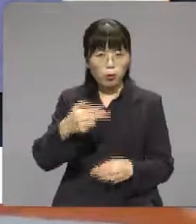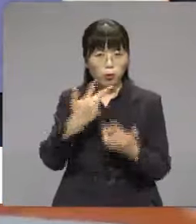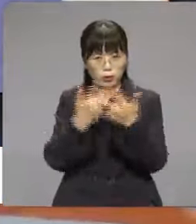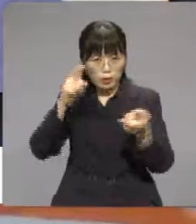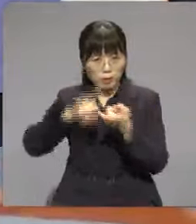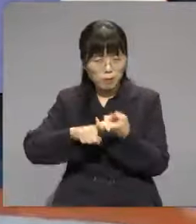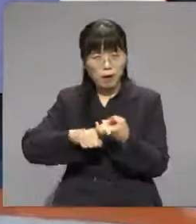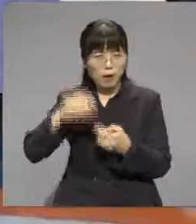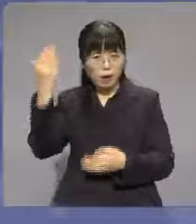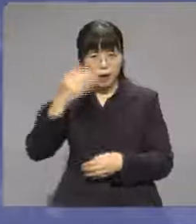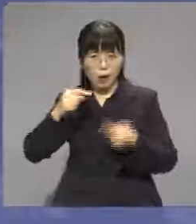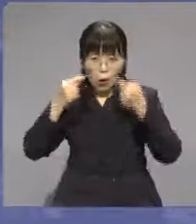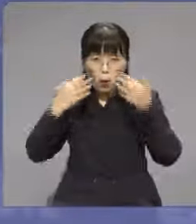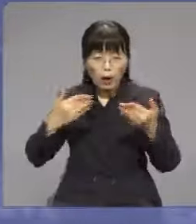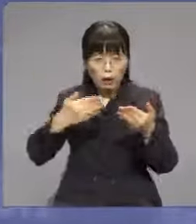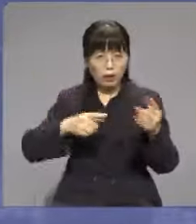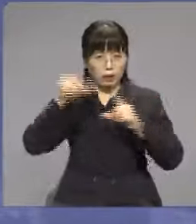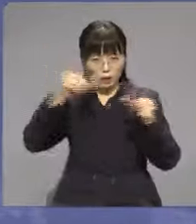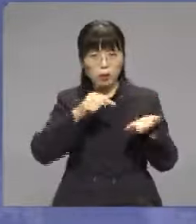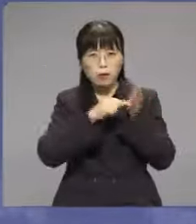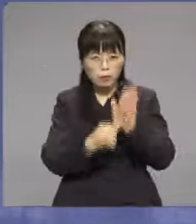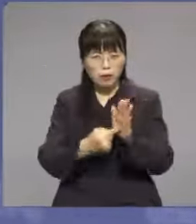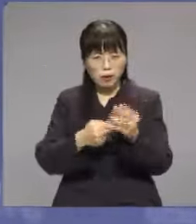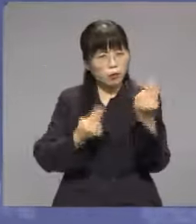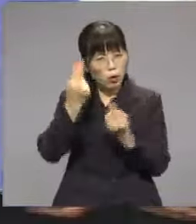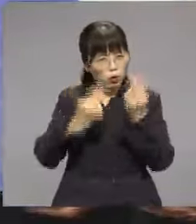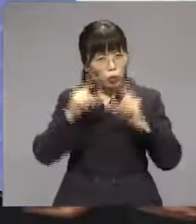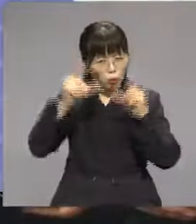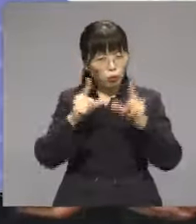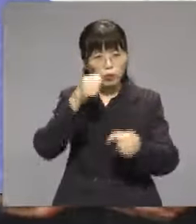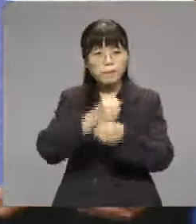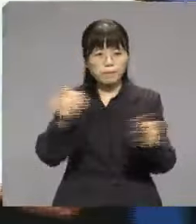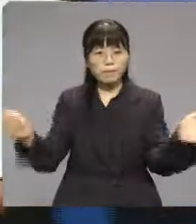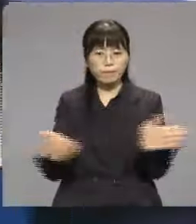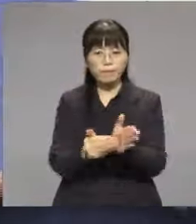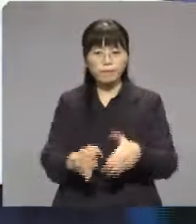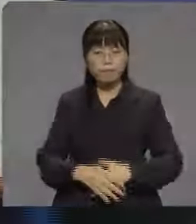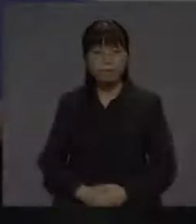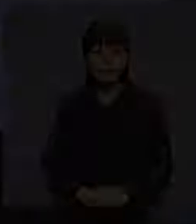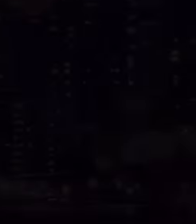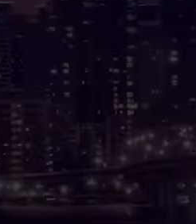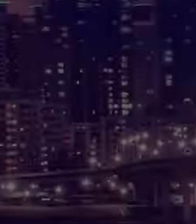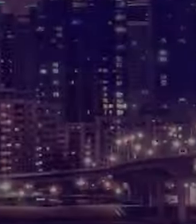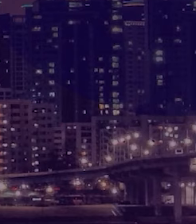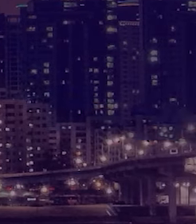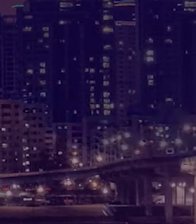열을 올리며 대조적인 모습을 연출했습니다. OBS 뉴스 유은총입니다.